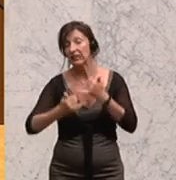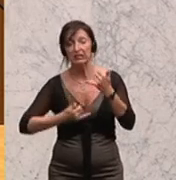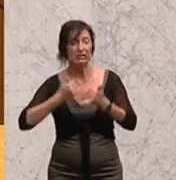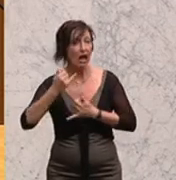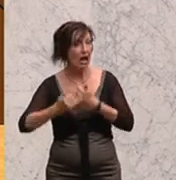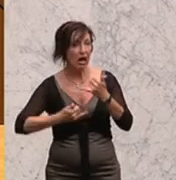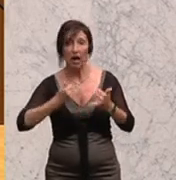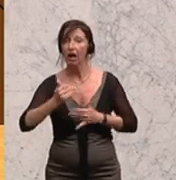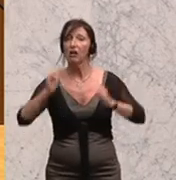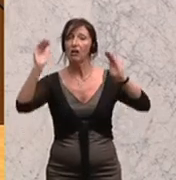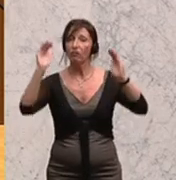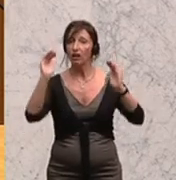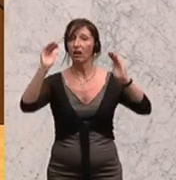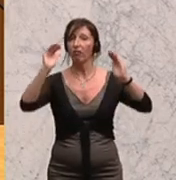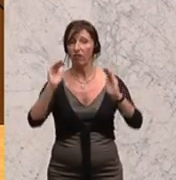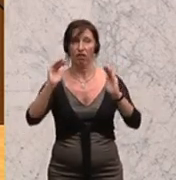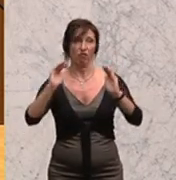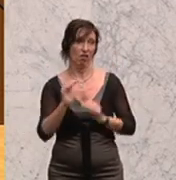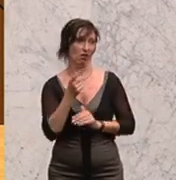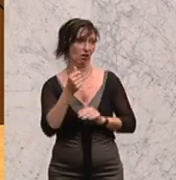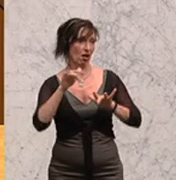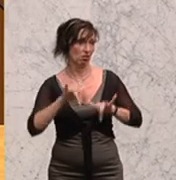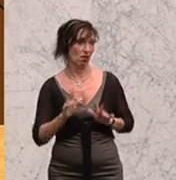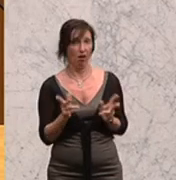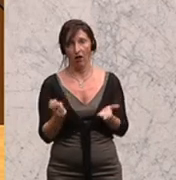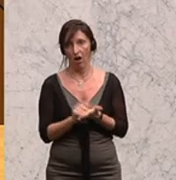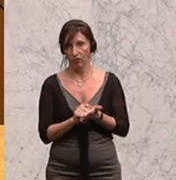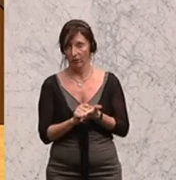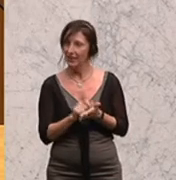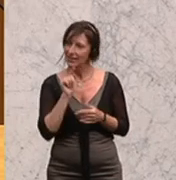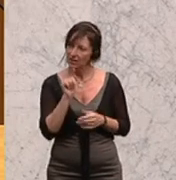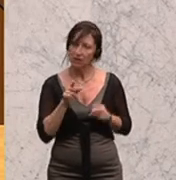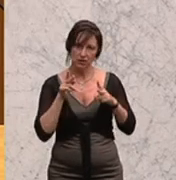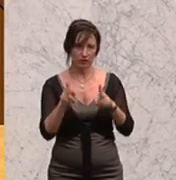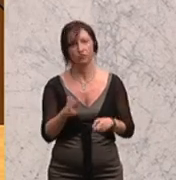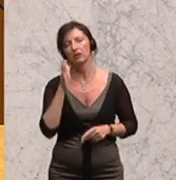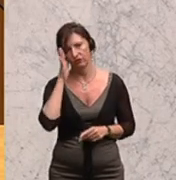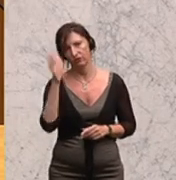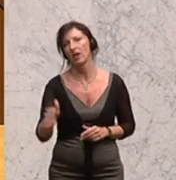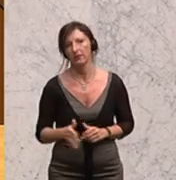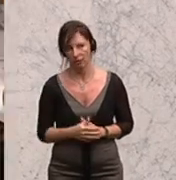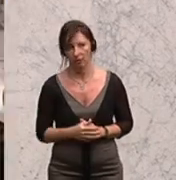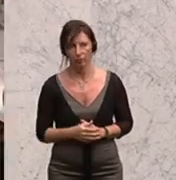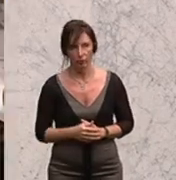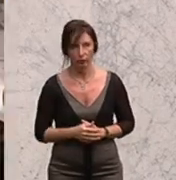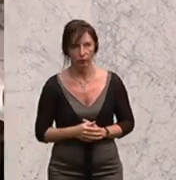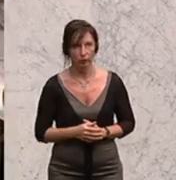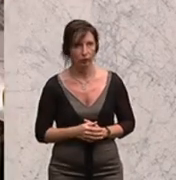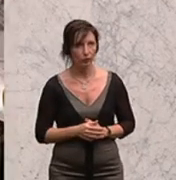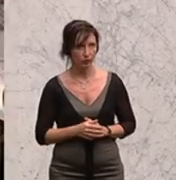weniger an Kaufkraft haben. Das ist ein Weg, den wir auf jeden Fall gehen werden.